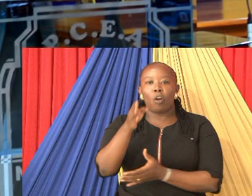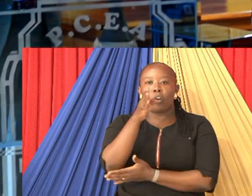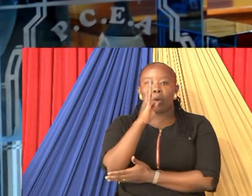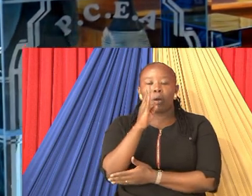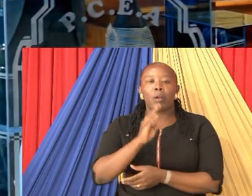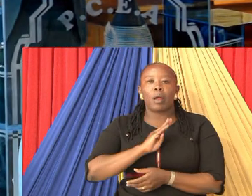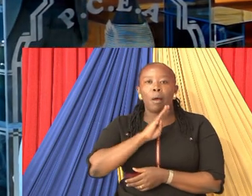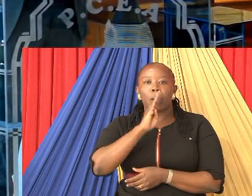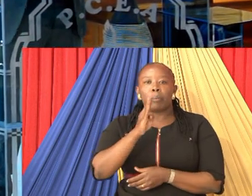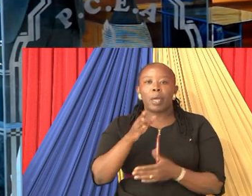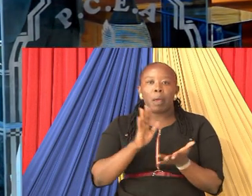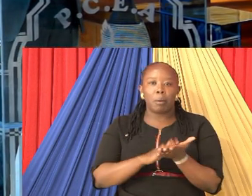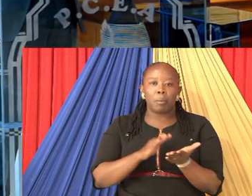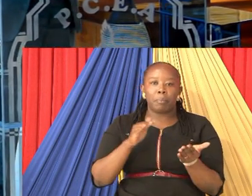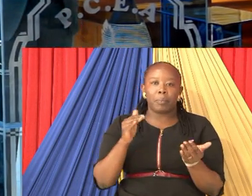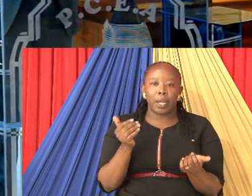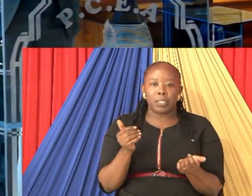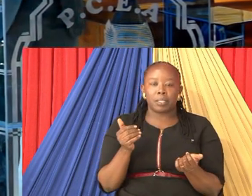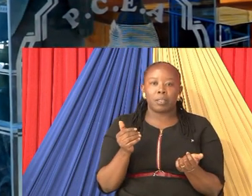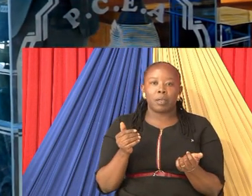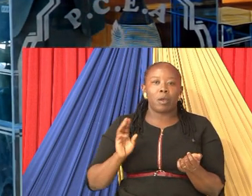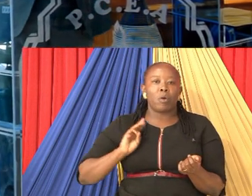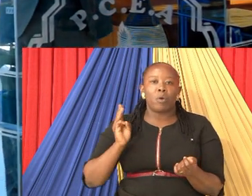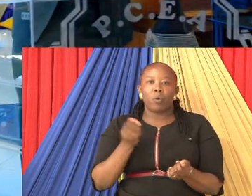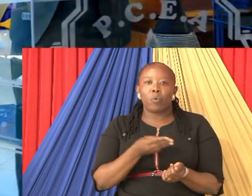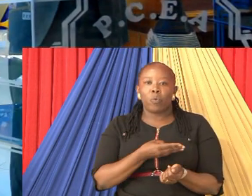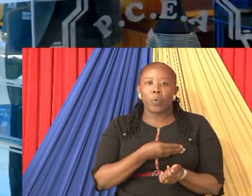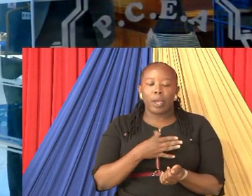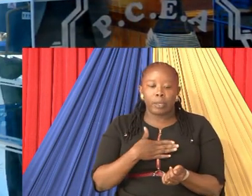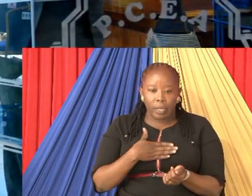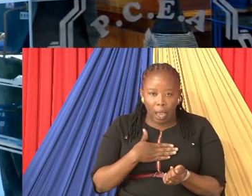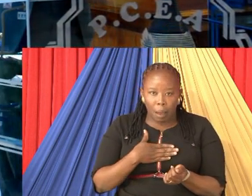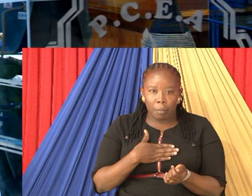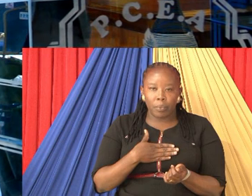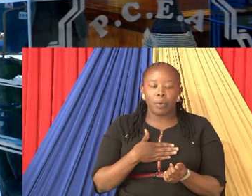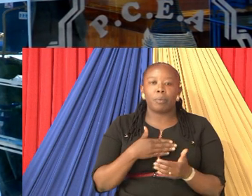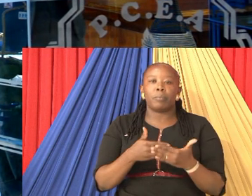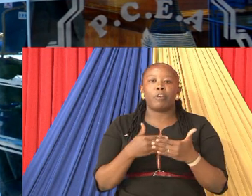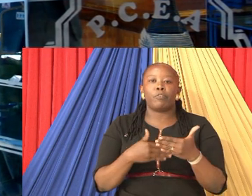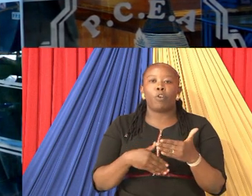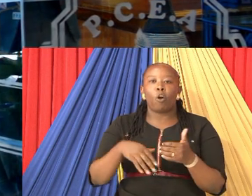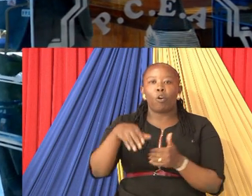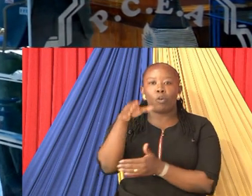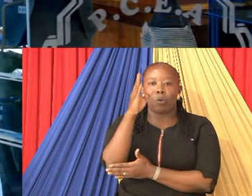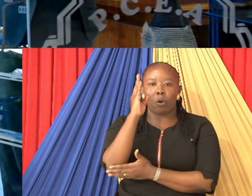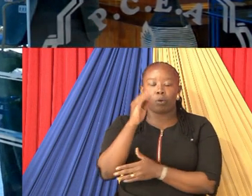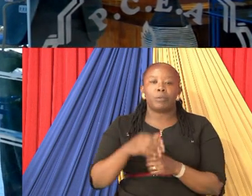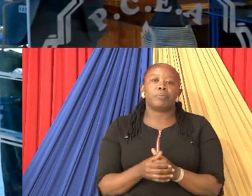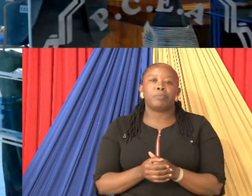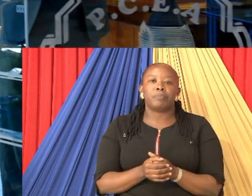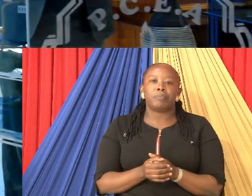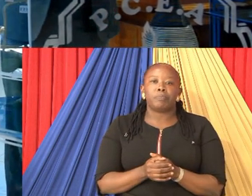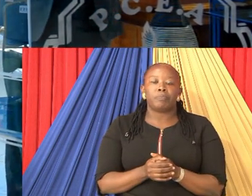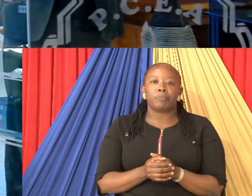la kumuinua Mungu, it humbles us. Ni tendo la kutufanya tuwe wanyenyekevu mbele za